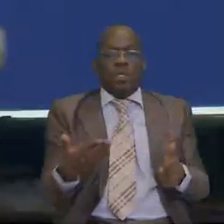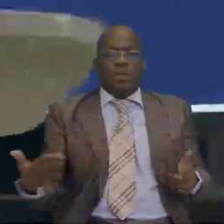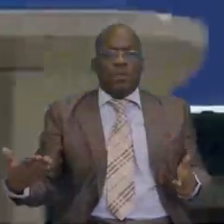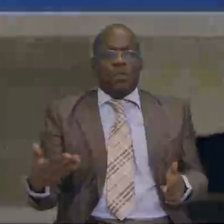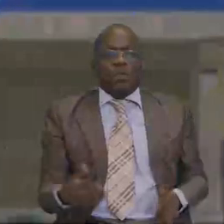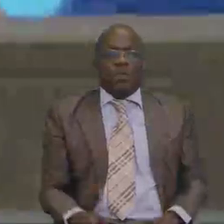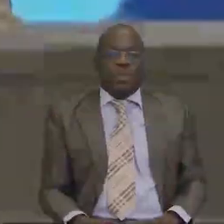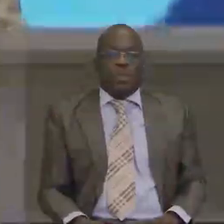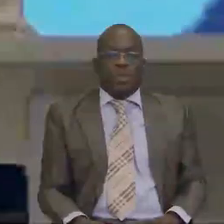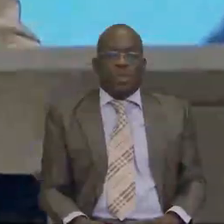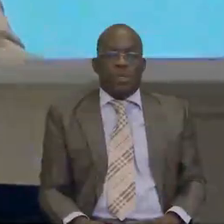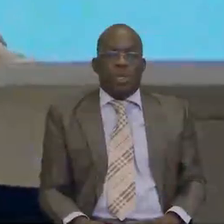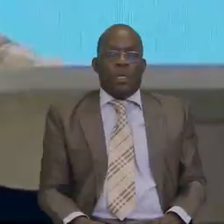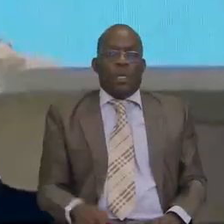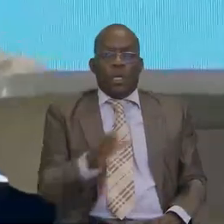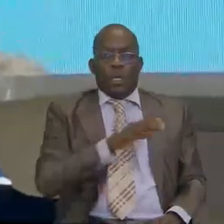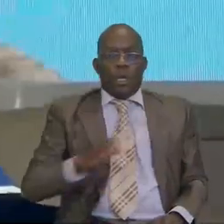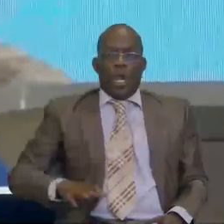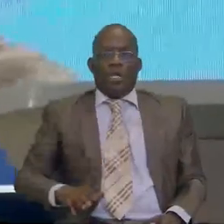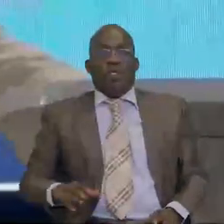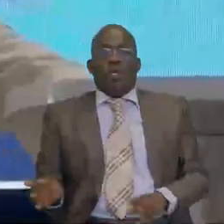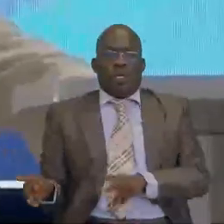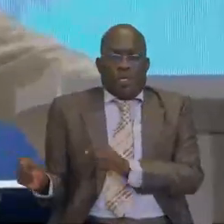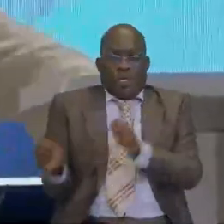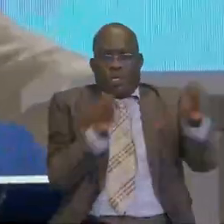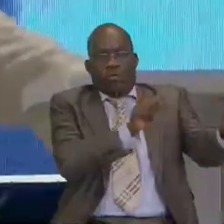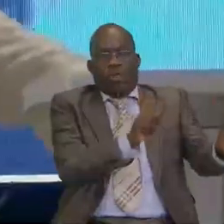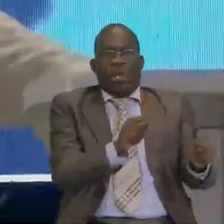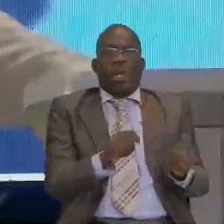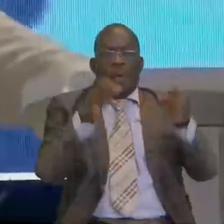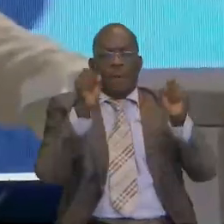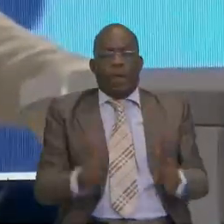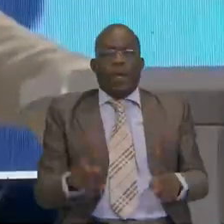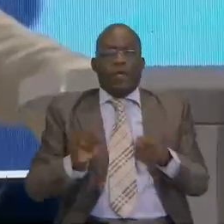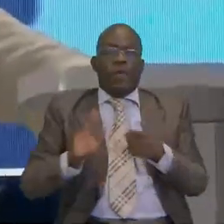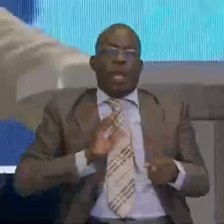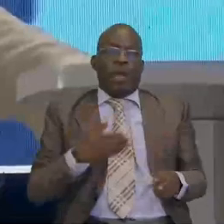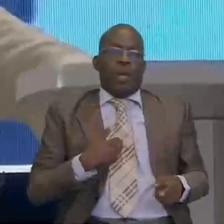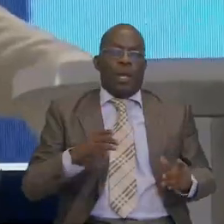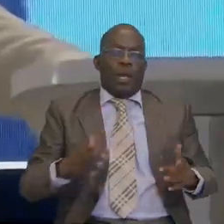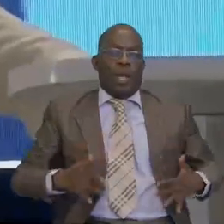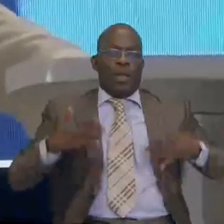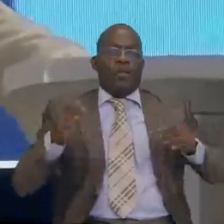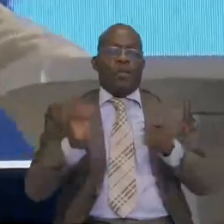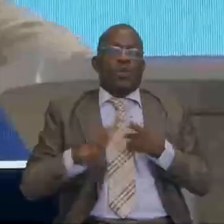Être avec Christ, transférer la puissance dans nos vies, dans notre ministère.